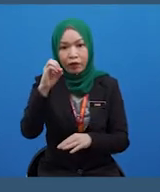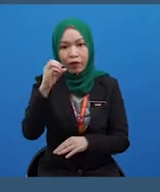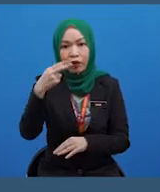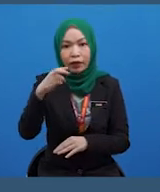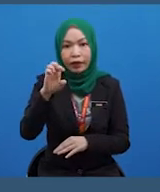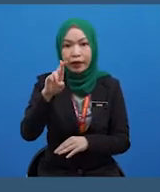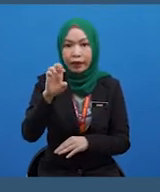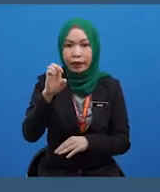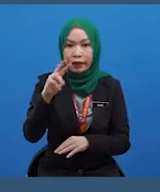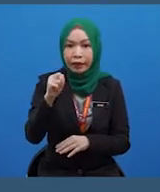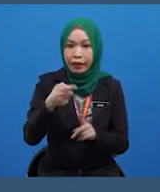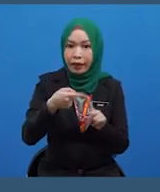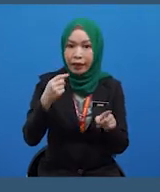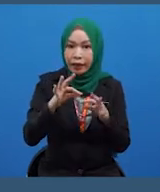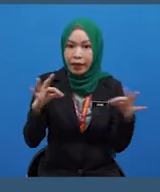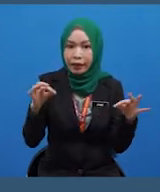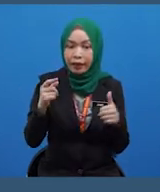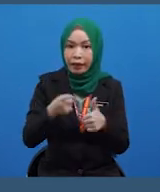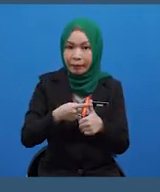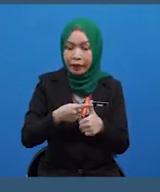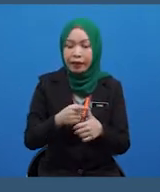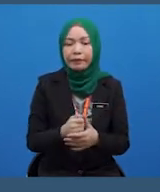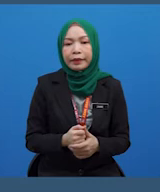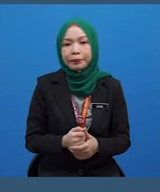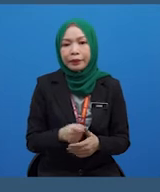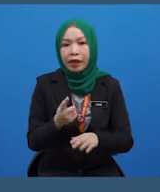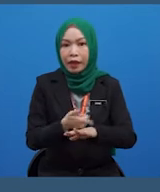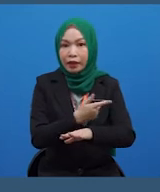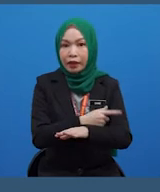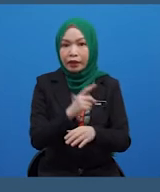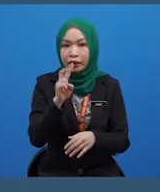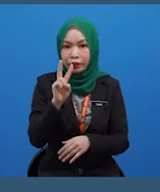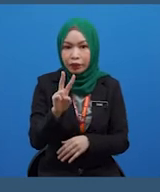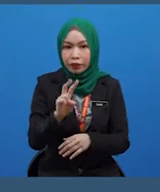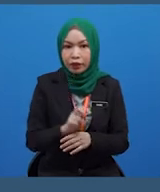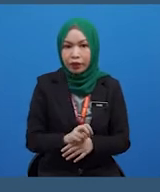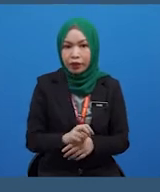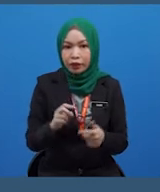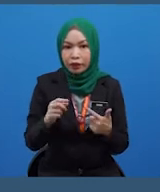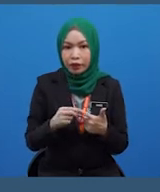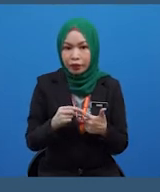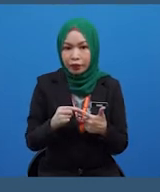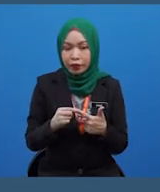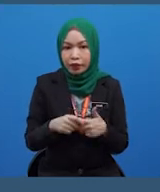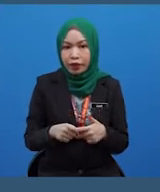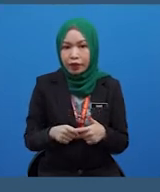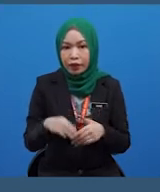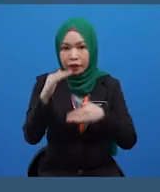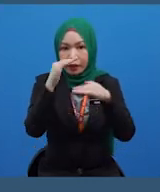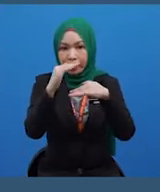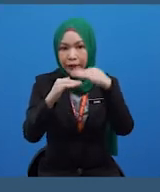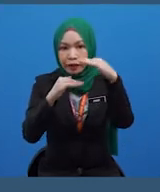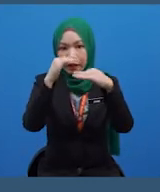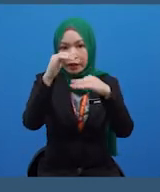pertama. Latihan kedua, bina sebuah wacana dengan menggunakan penanda